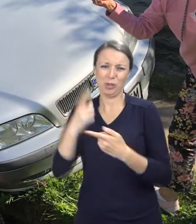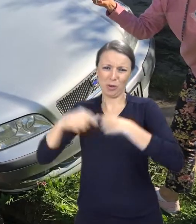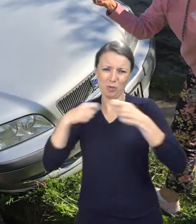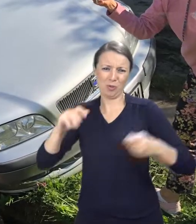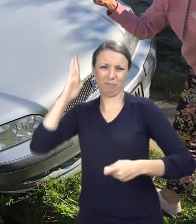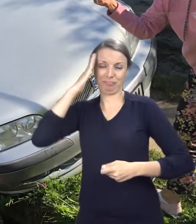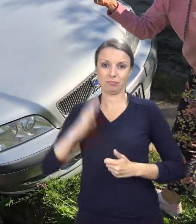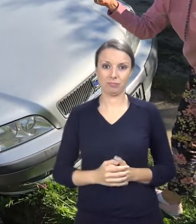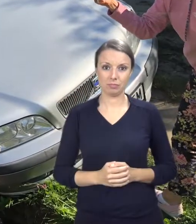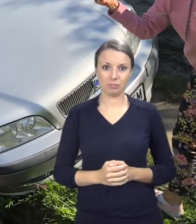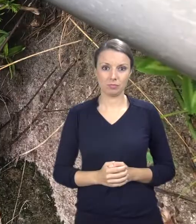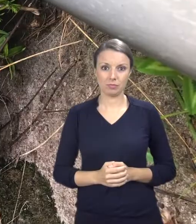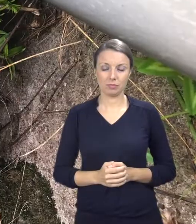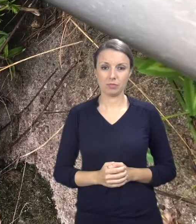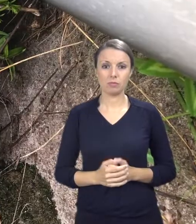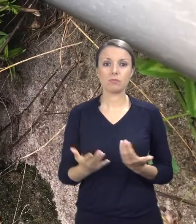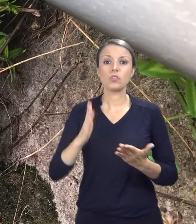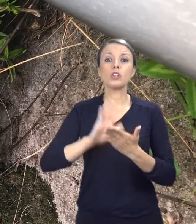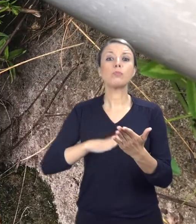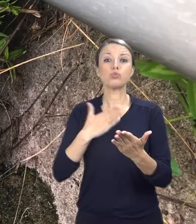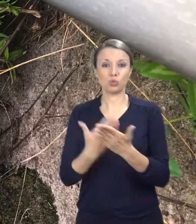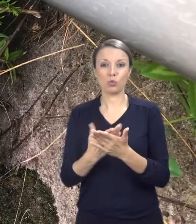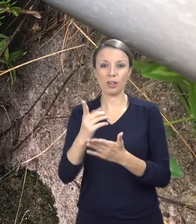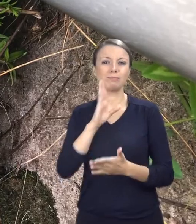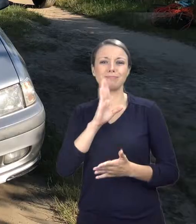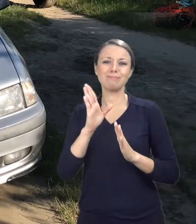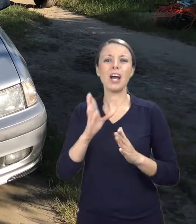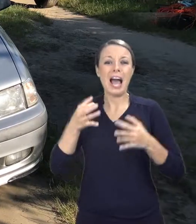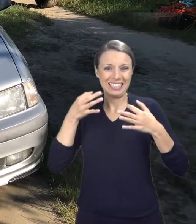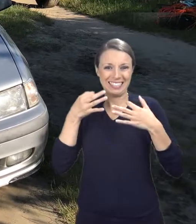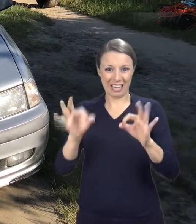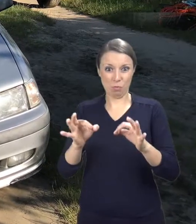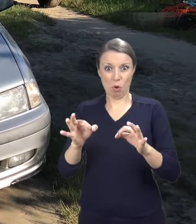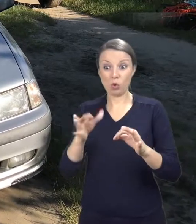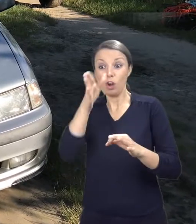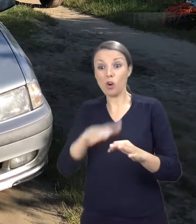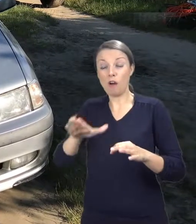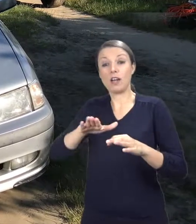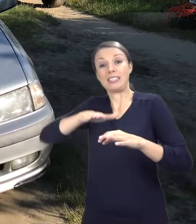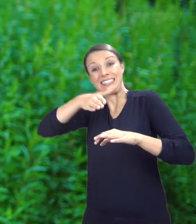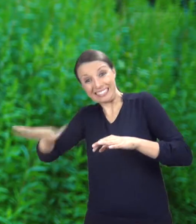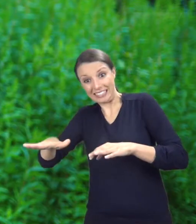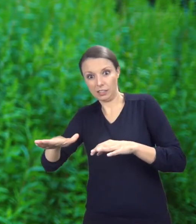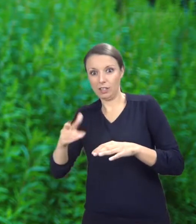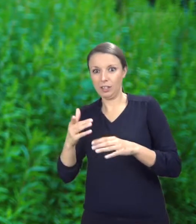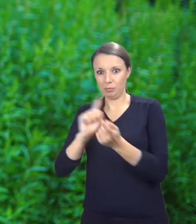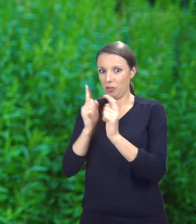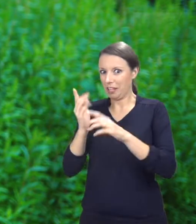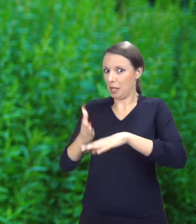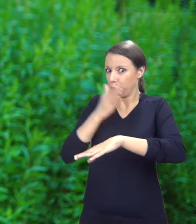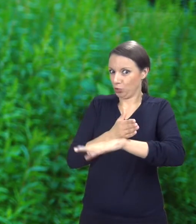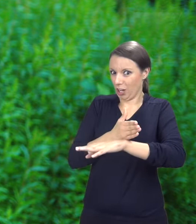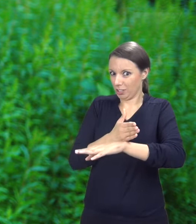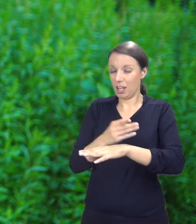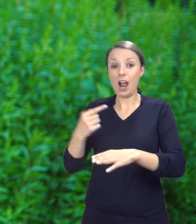rozwiązać. Tu dobrym przykładem jest auto, które ugrzęzło przed naszym spotkaniem. Ja już wcześniej wyciągałem auta z opresji, dlatego nie